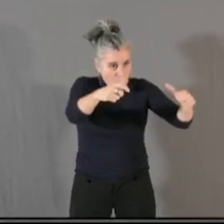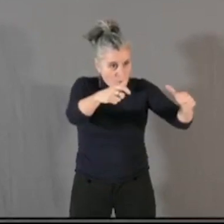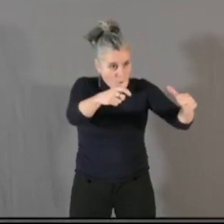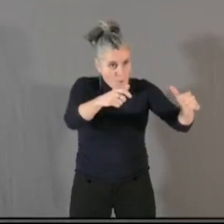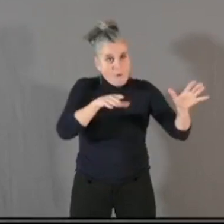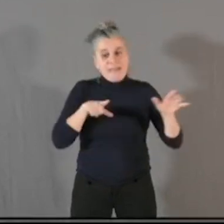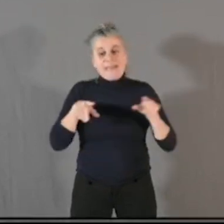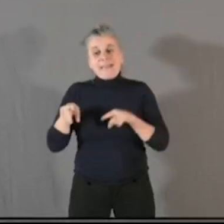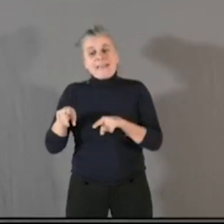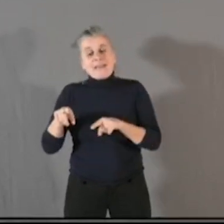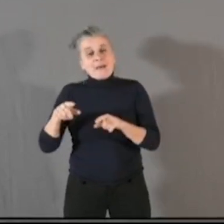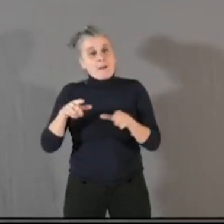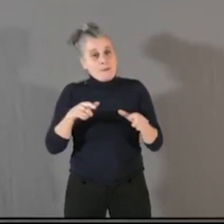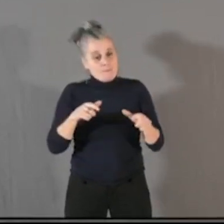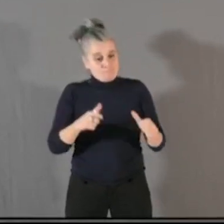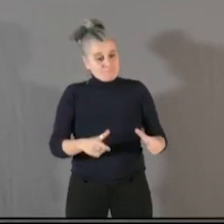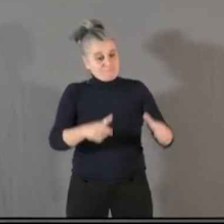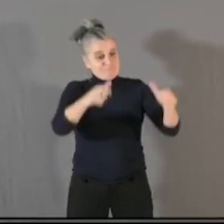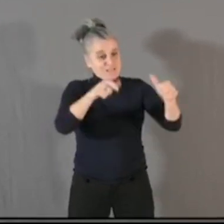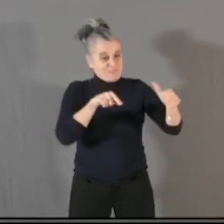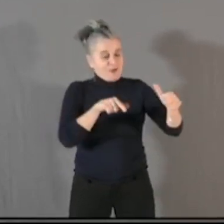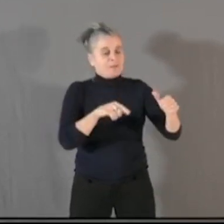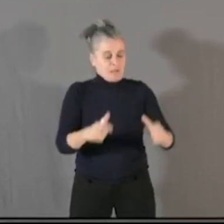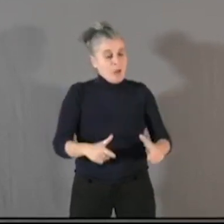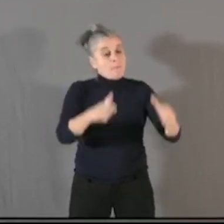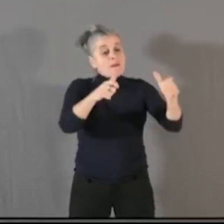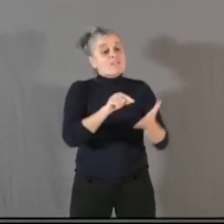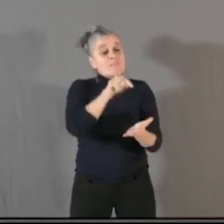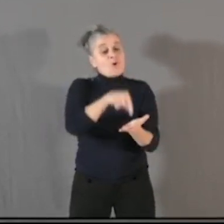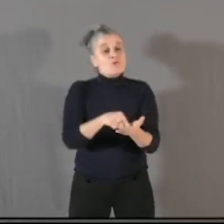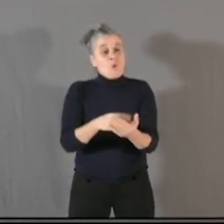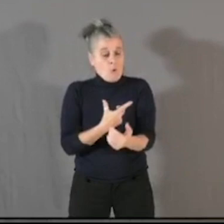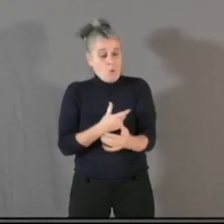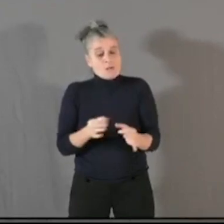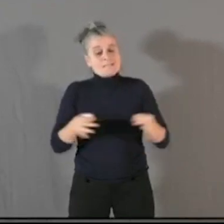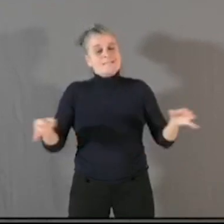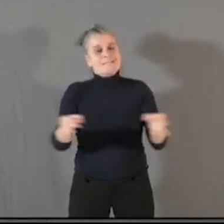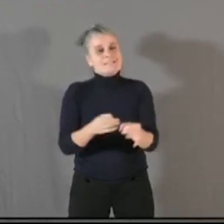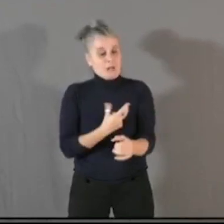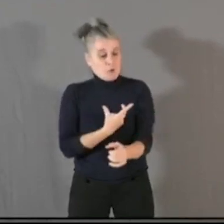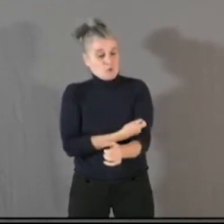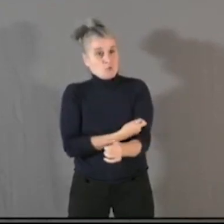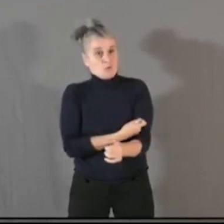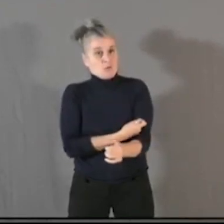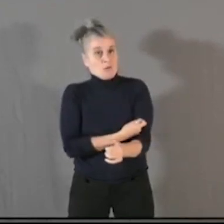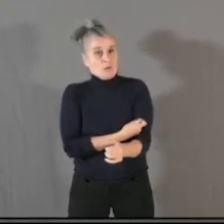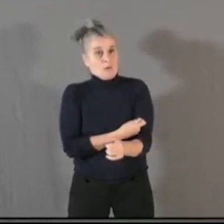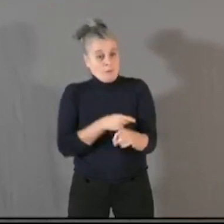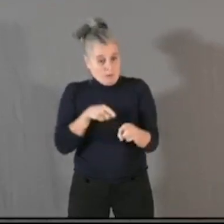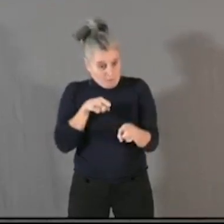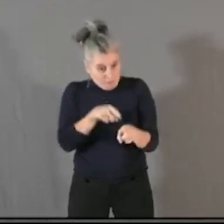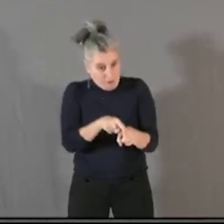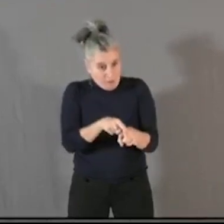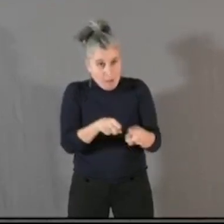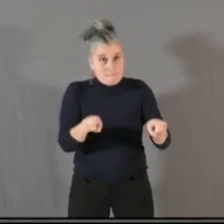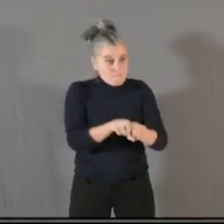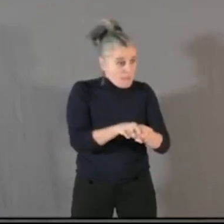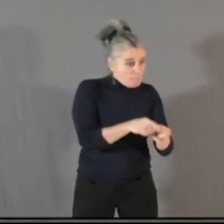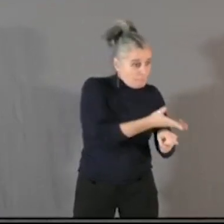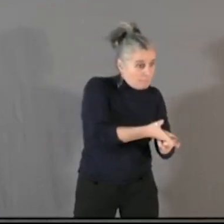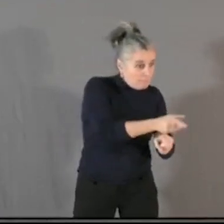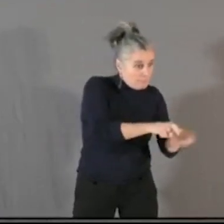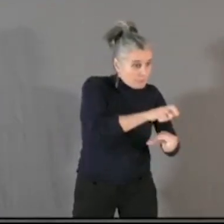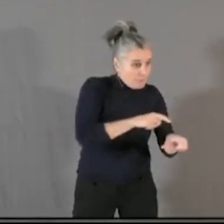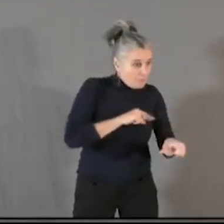allez installer une salle de shoot. Non mais ça, c'est mettre des drogués et des futurs policiers au même endroit. Cela relève sinon